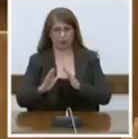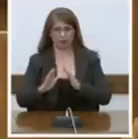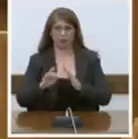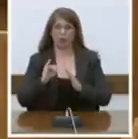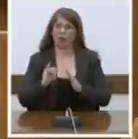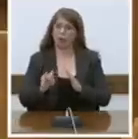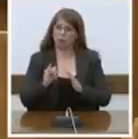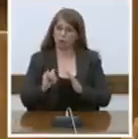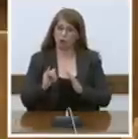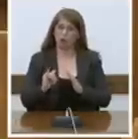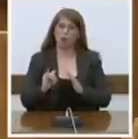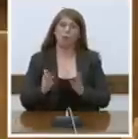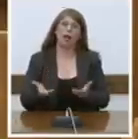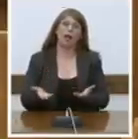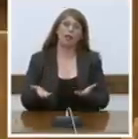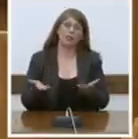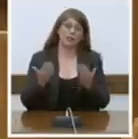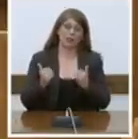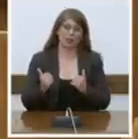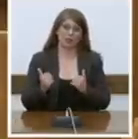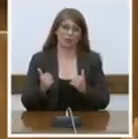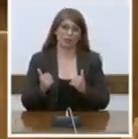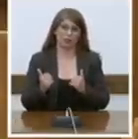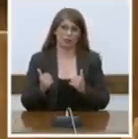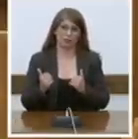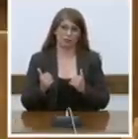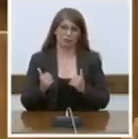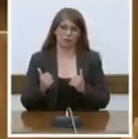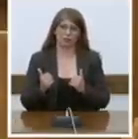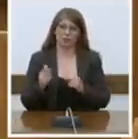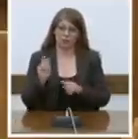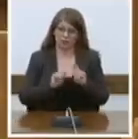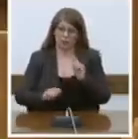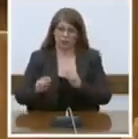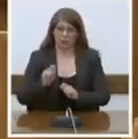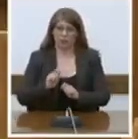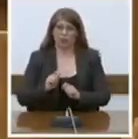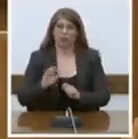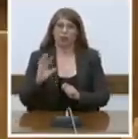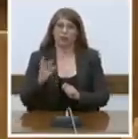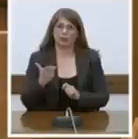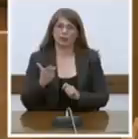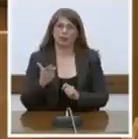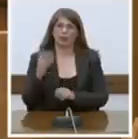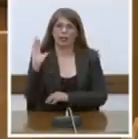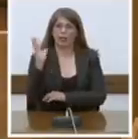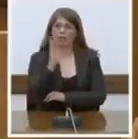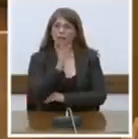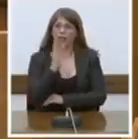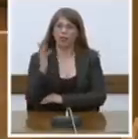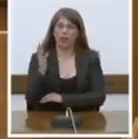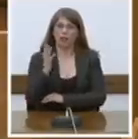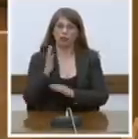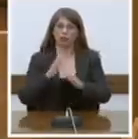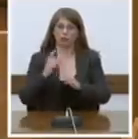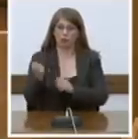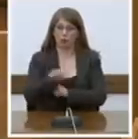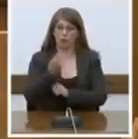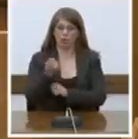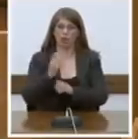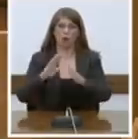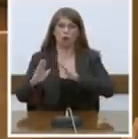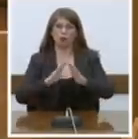ακόμη δεν έχει συγκροτηθεί. Για τη δασοπυροπροστασία που ακόμη δεν